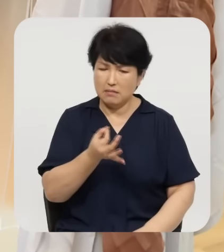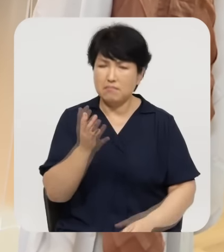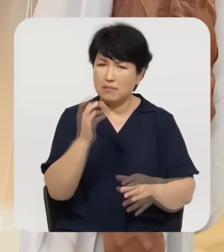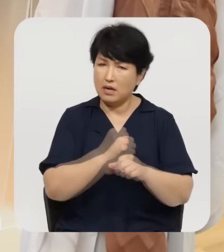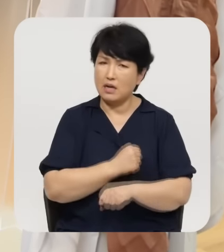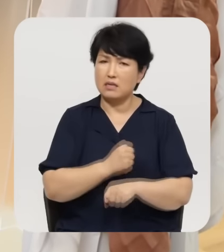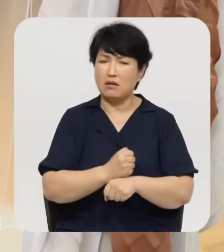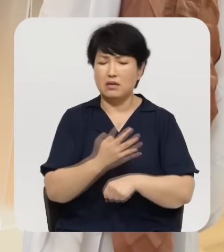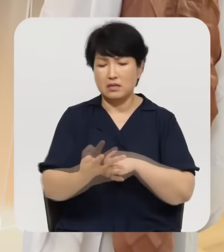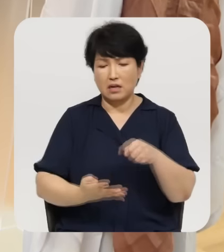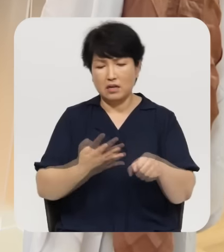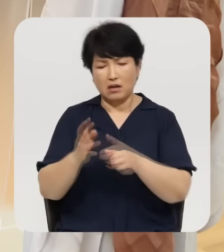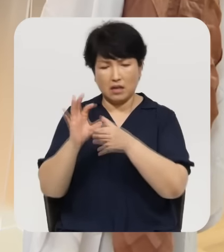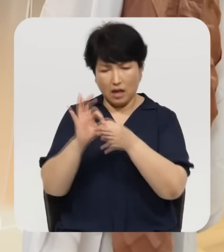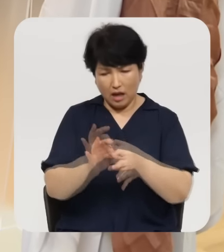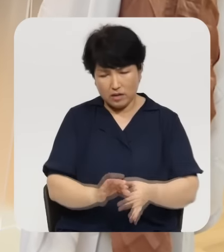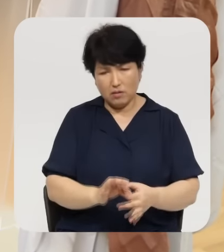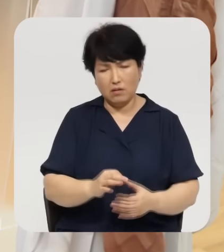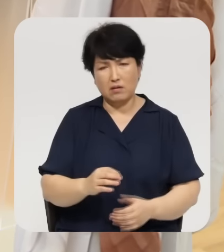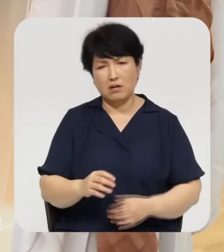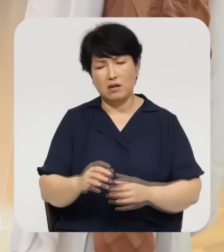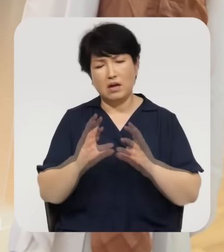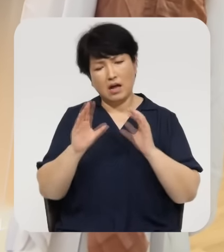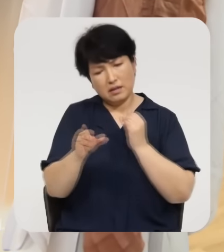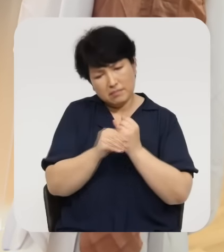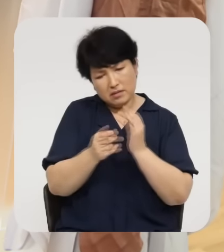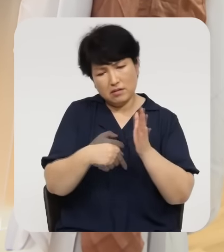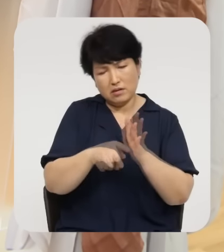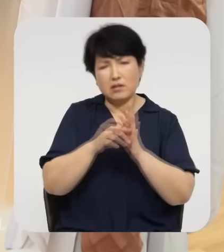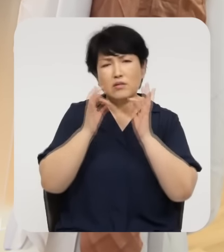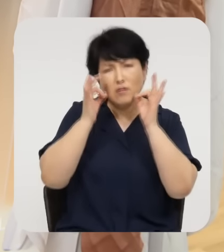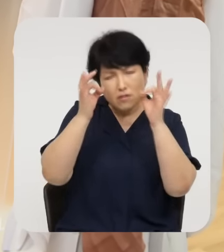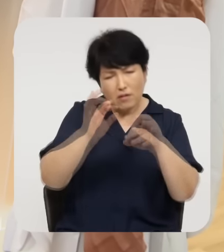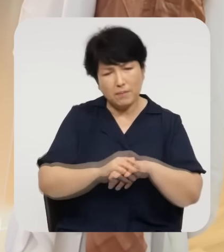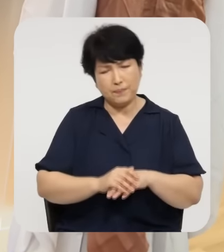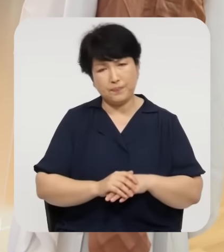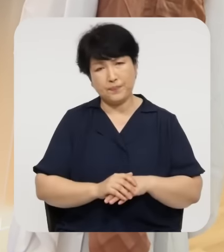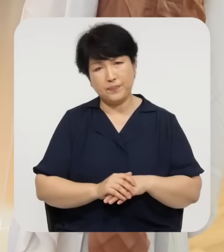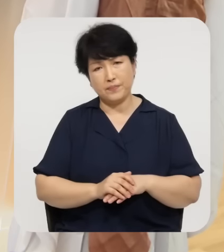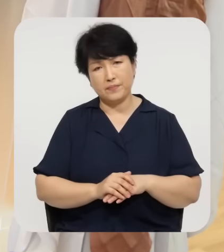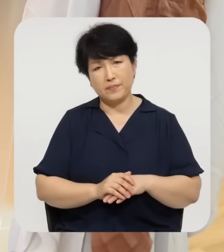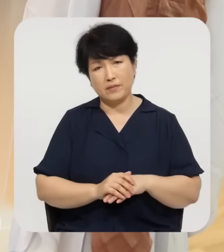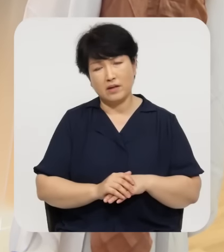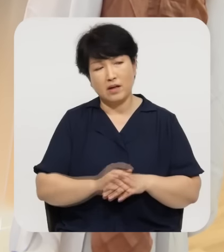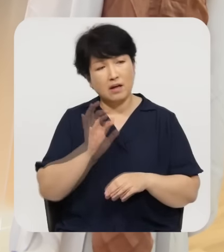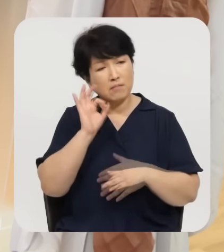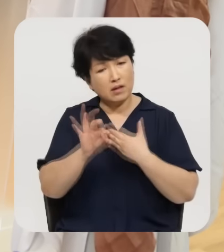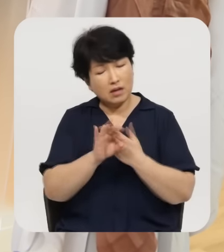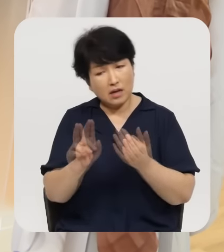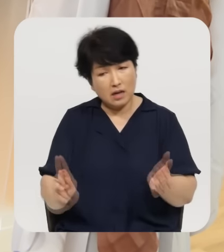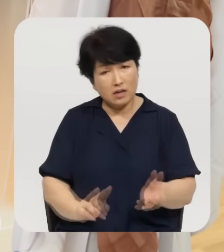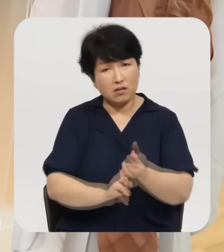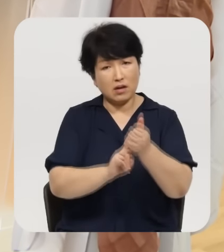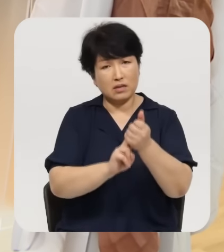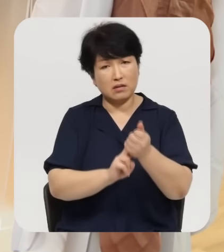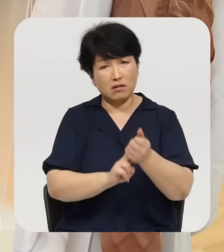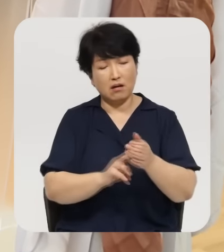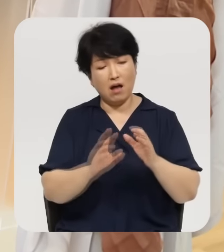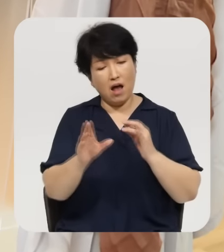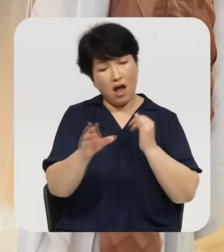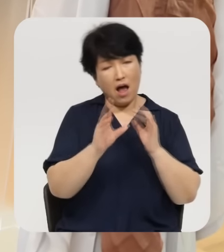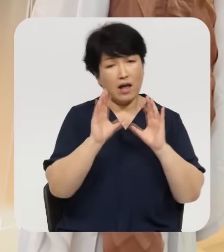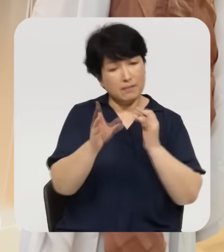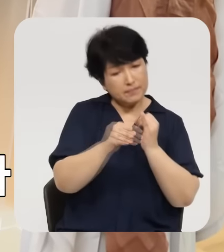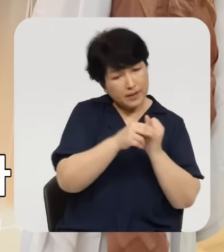4년째 시험관을 하고 있는데 저는 포기할 수가 없어서 끝까지 하고 있습니다. 기적적으로 아이가 오더라도 그 아이는